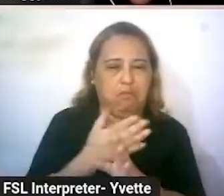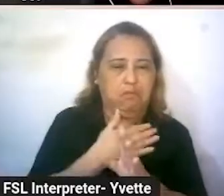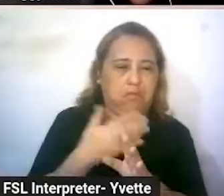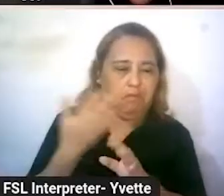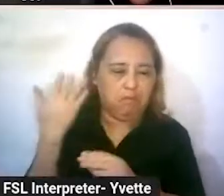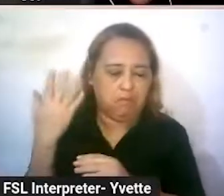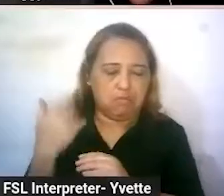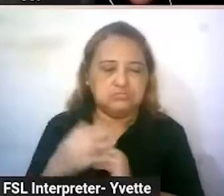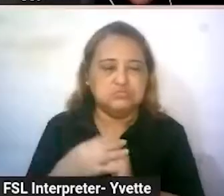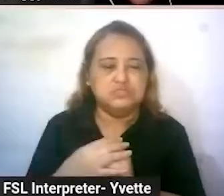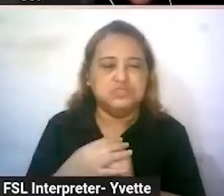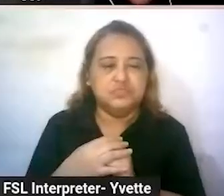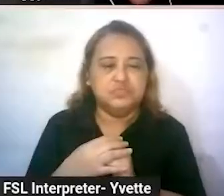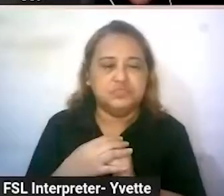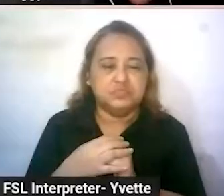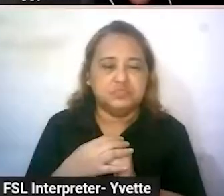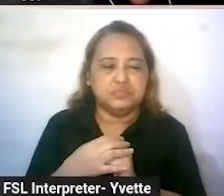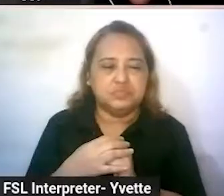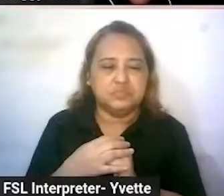disability,